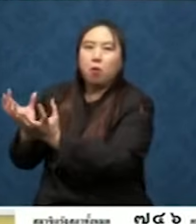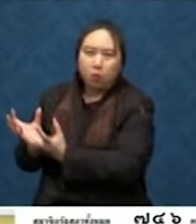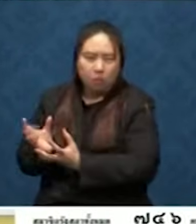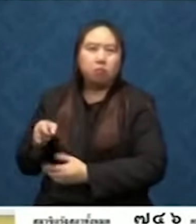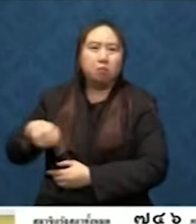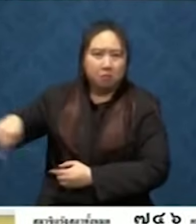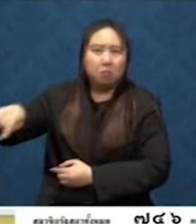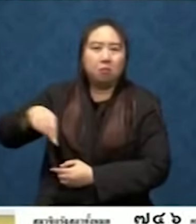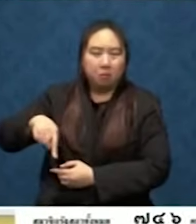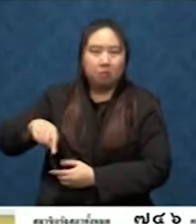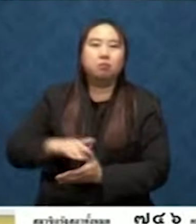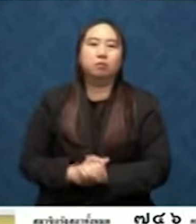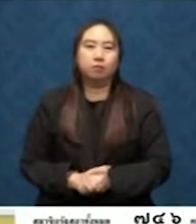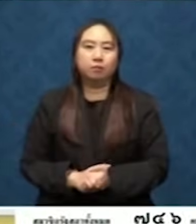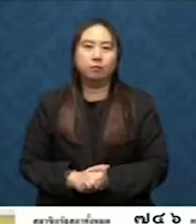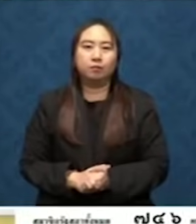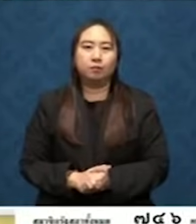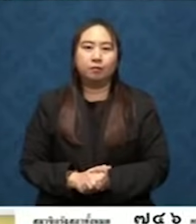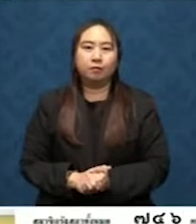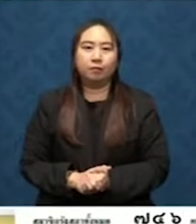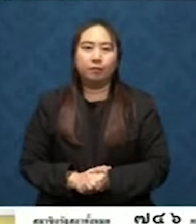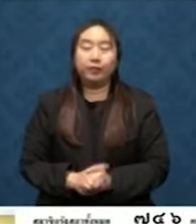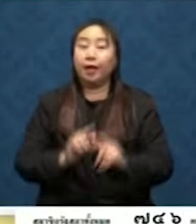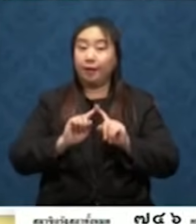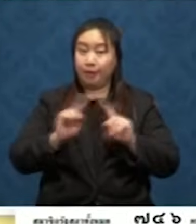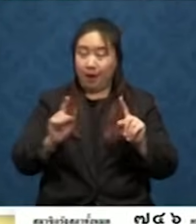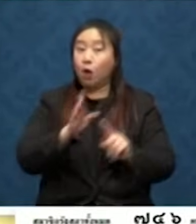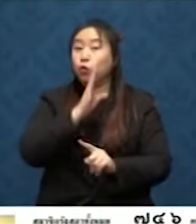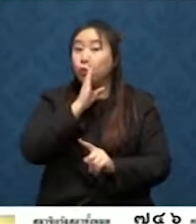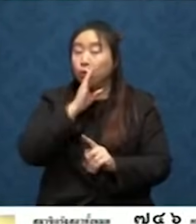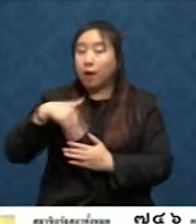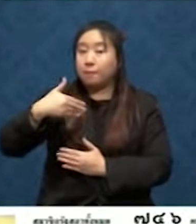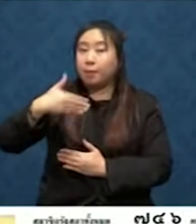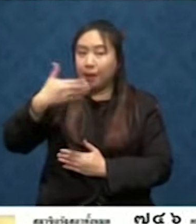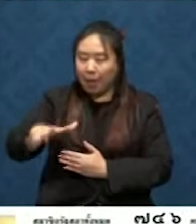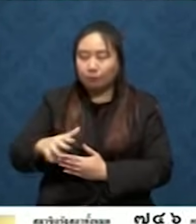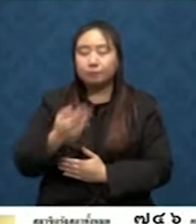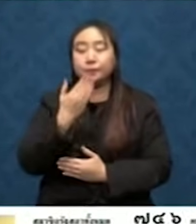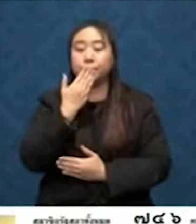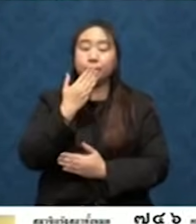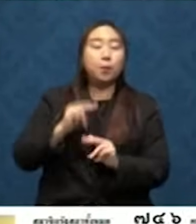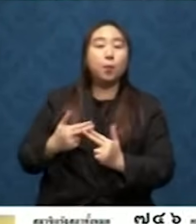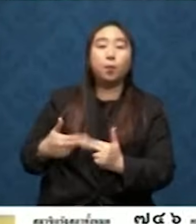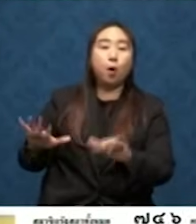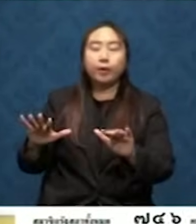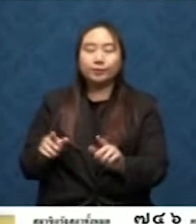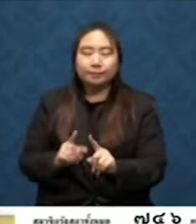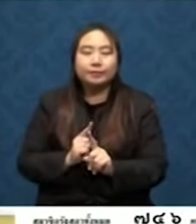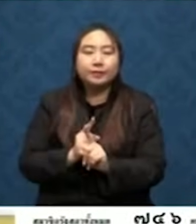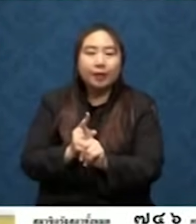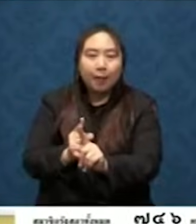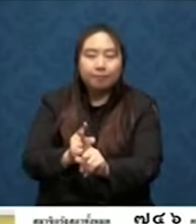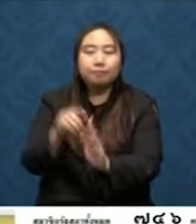เข้าสู่หน้าของท่านแต่หากหลังทุกวันนี้แล้วท่านยังเลือกที่จะนิ่งเฉยแล้วเดินตามเพียงแค่